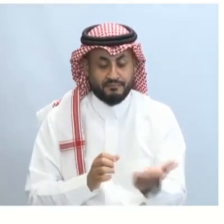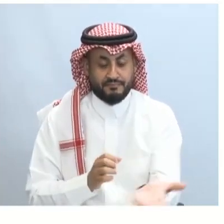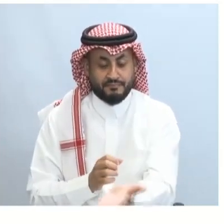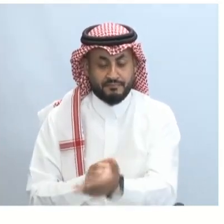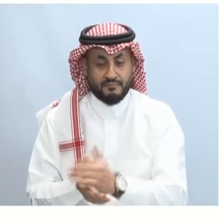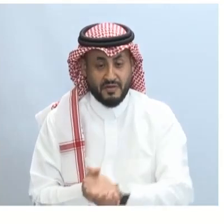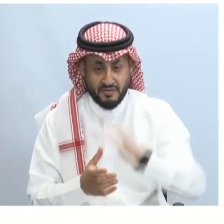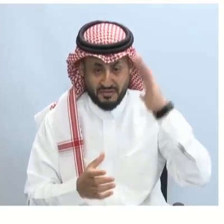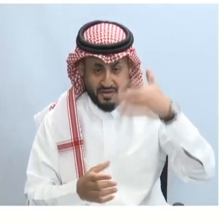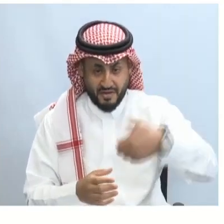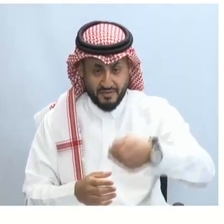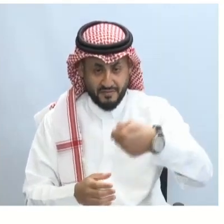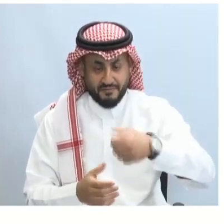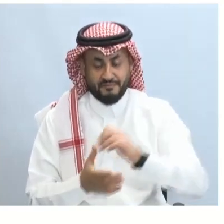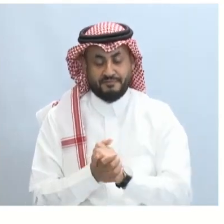ورحمه الله وبركاته